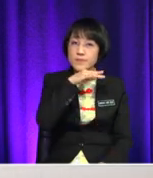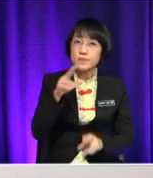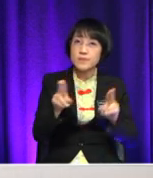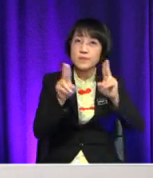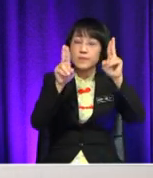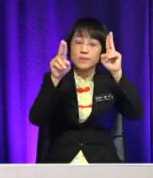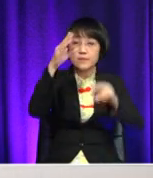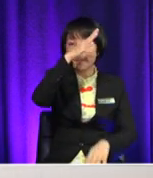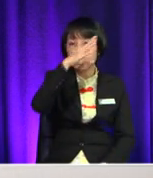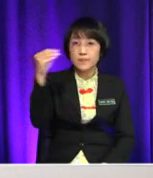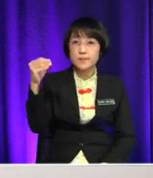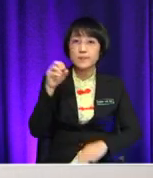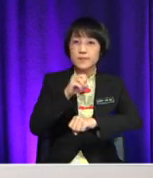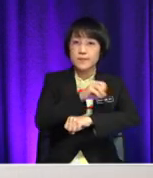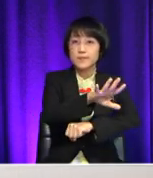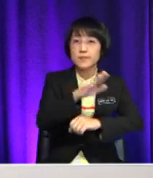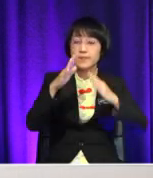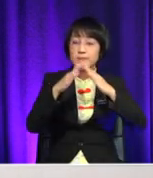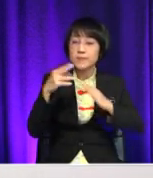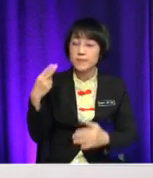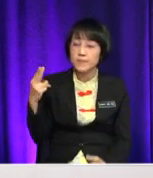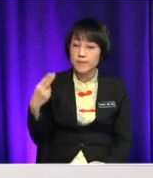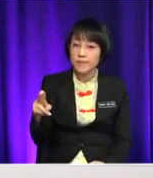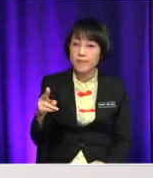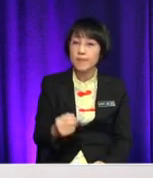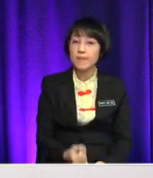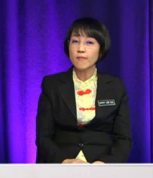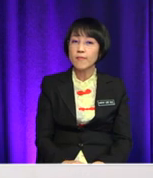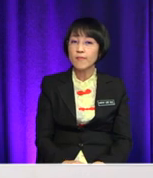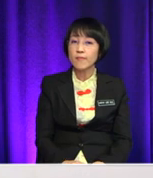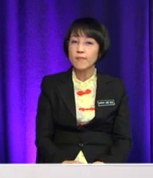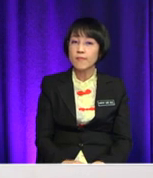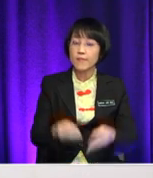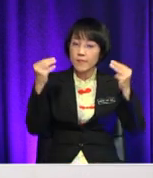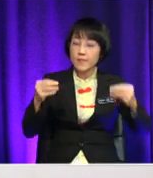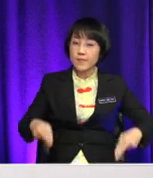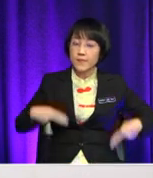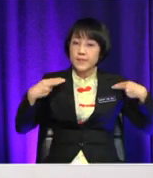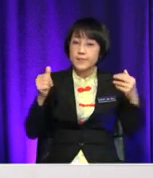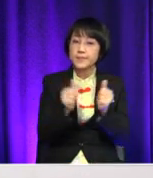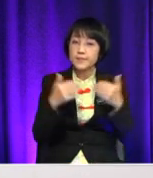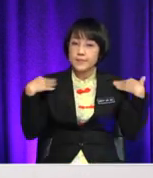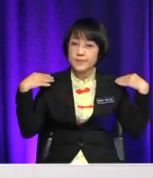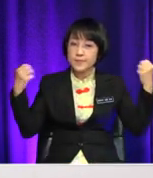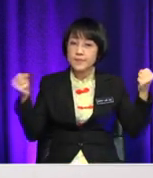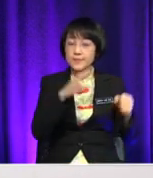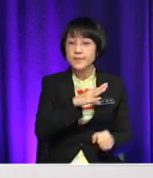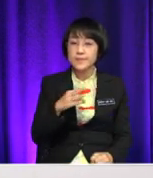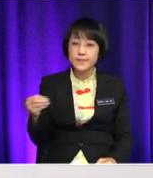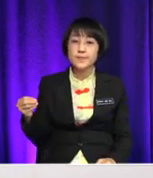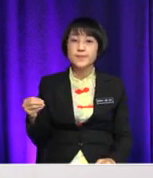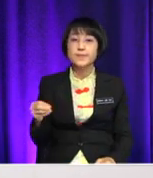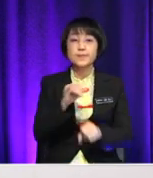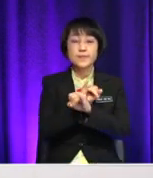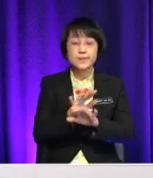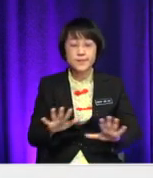hijau darah tidak langsung Juga Manusia dapat hidup dengan sehat dan sejahtera itu saja pandangan saya tentang